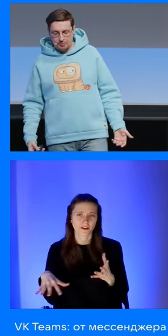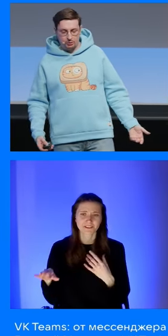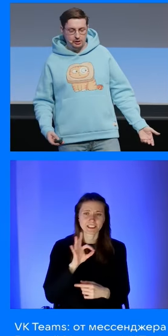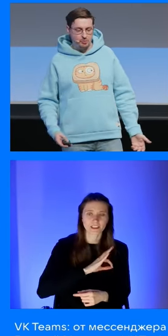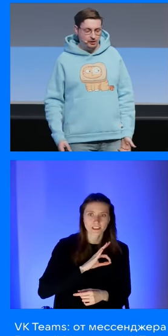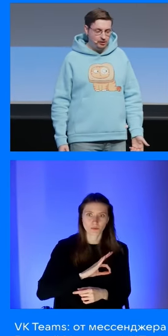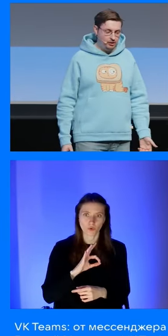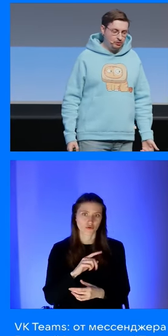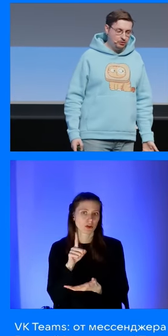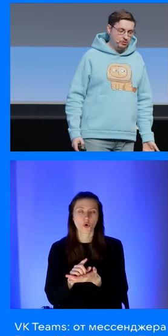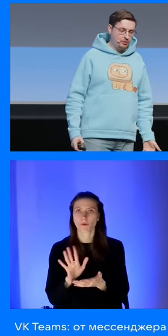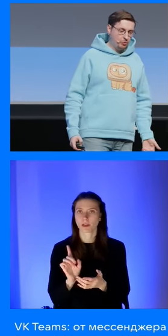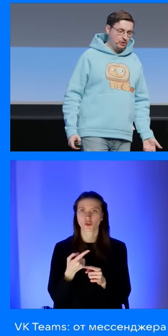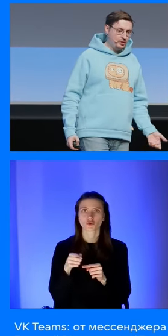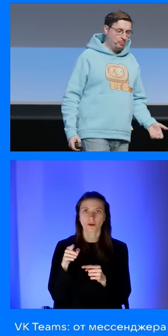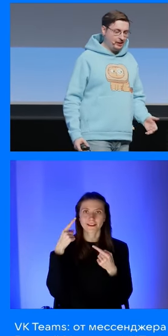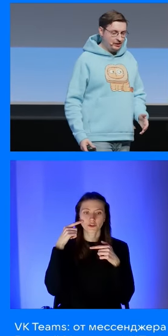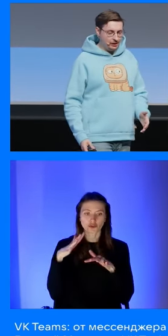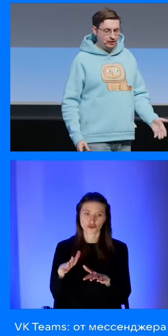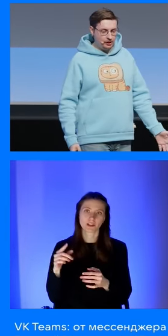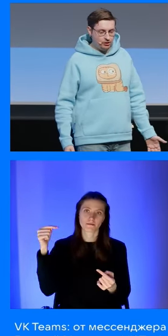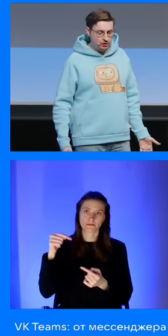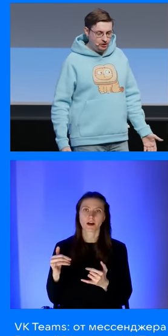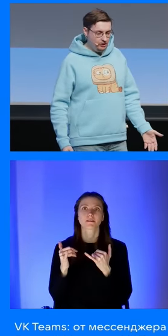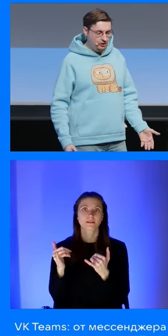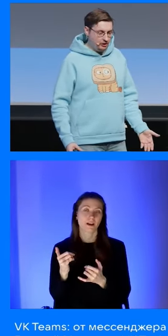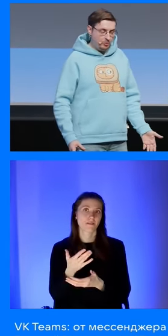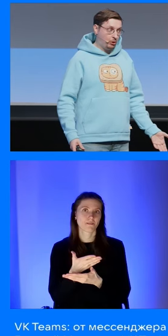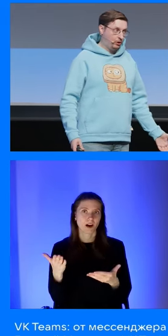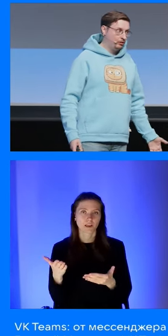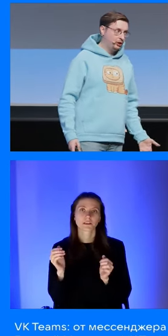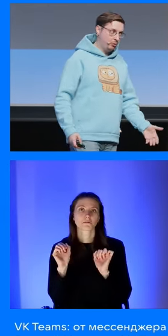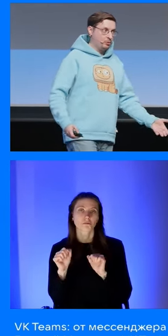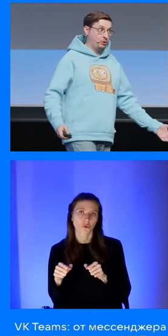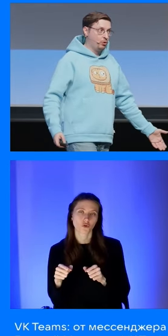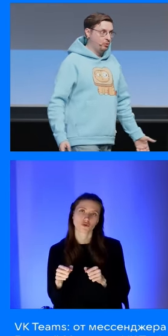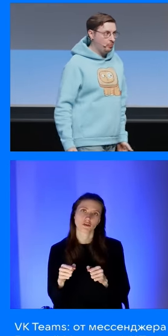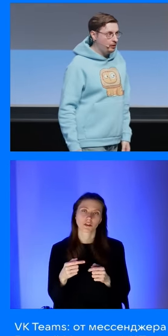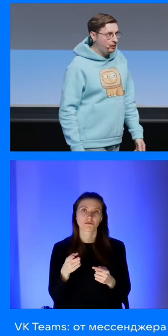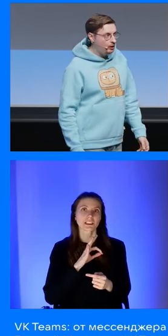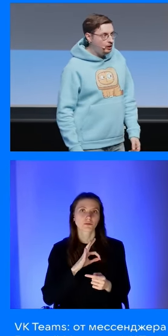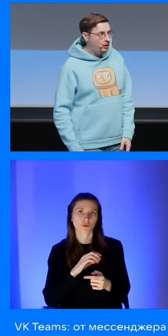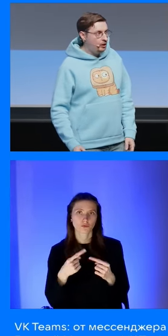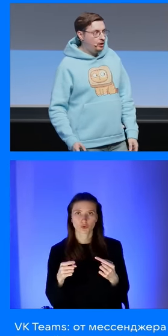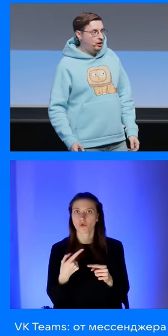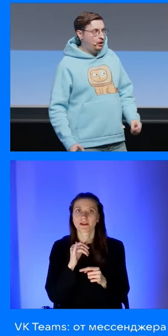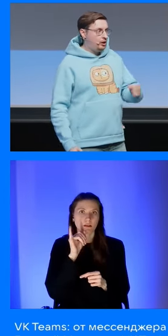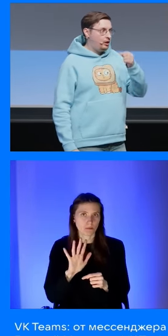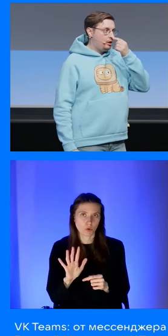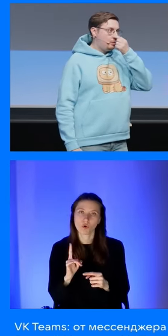что оно идеально подходит для тебя. То есть можно всегда пойти как-то иначе, и это неплохо. Это просто по-другому.